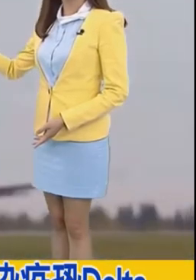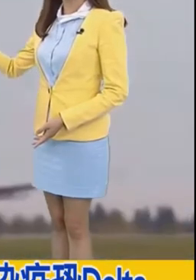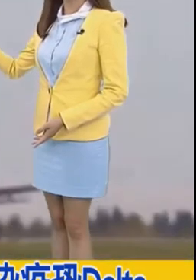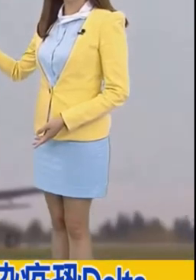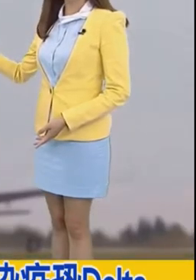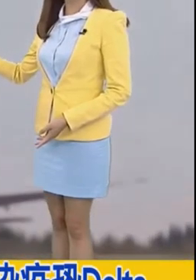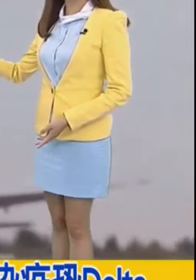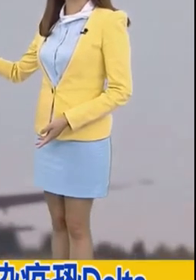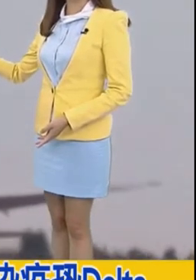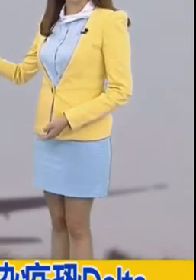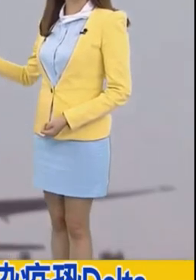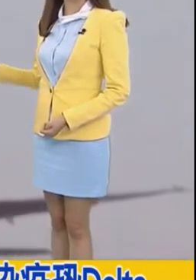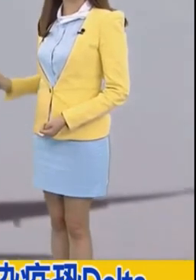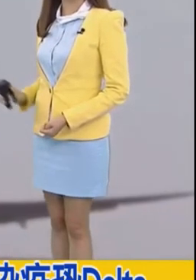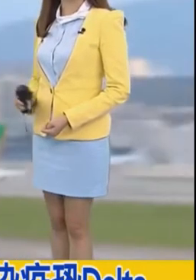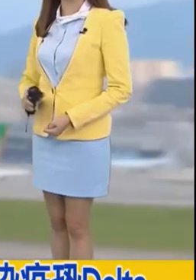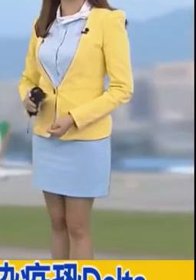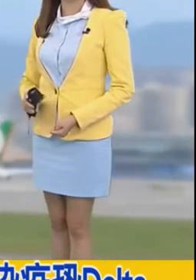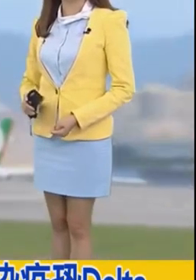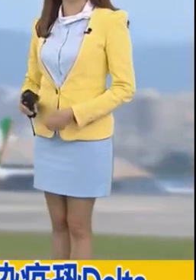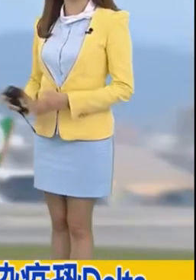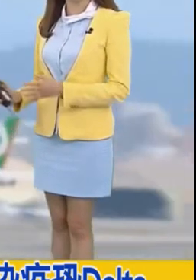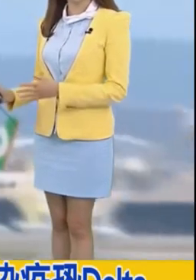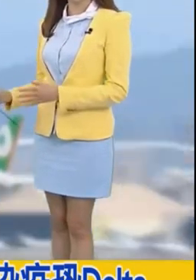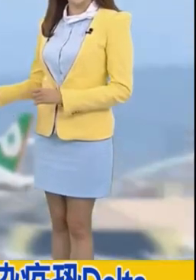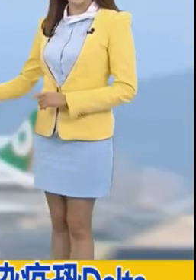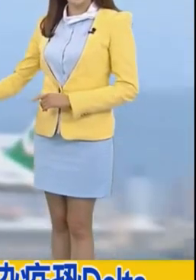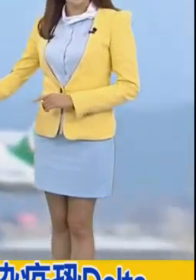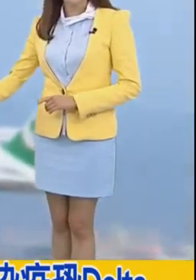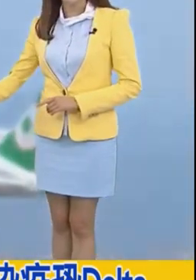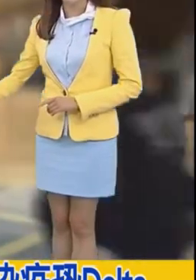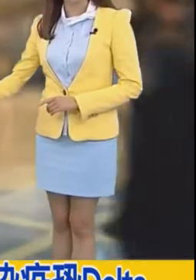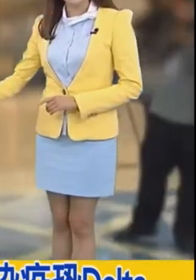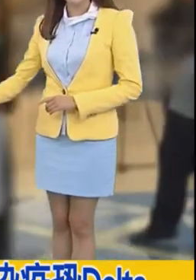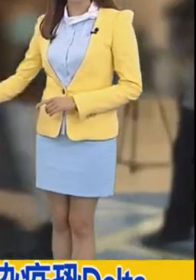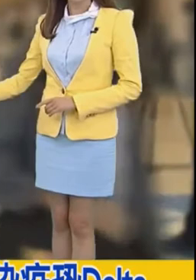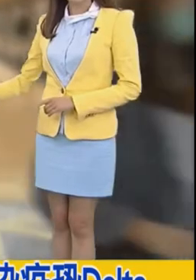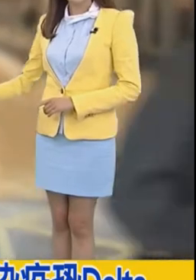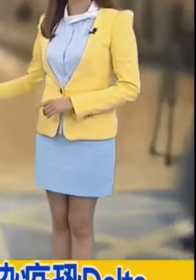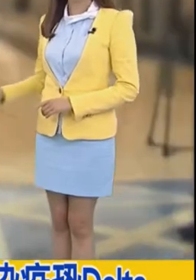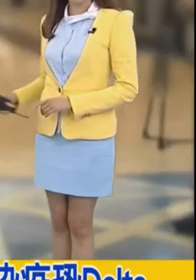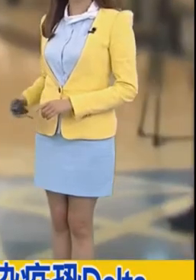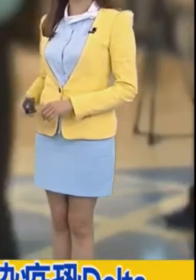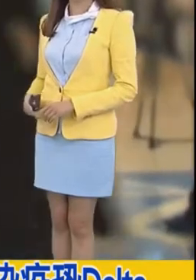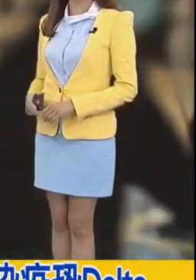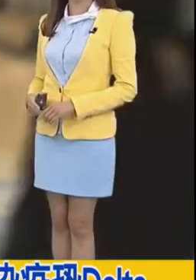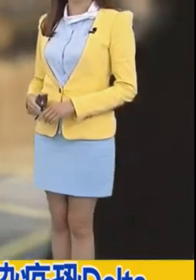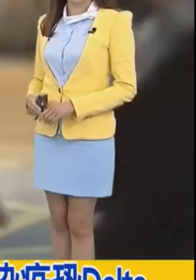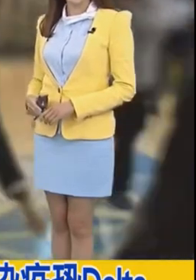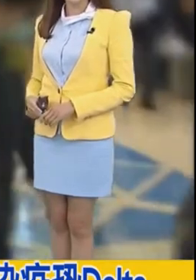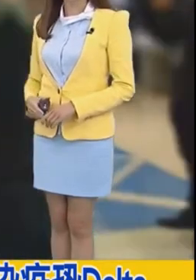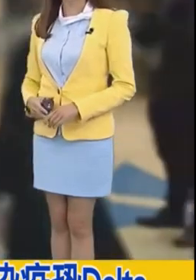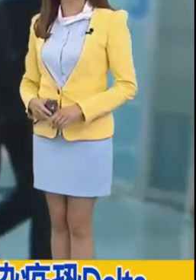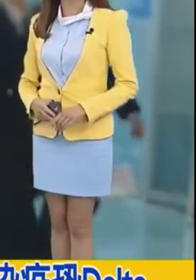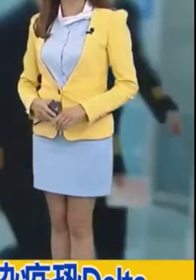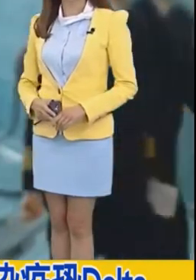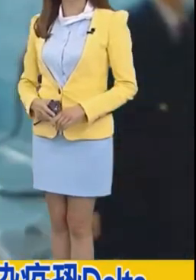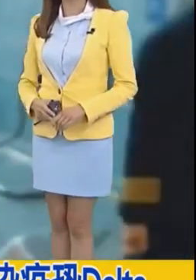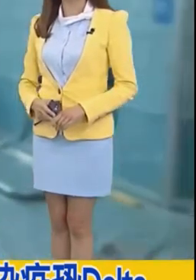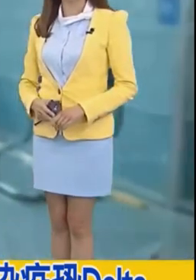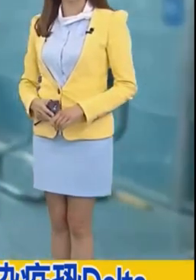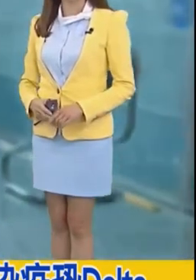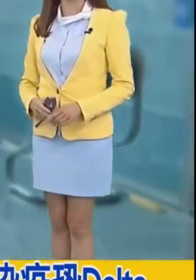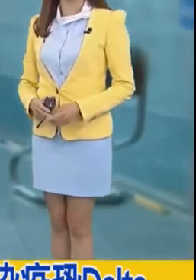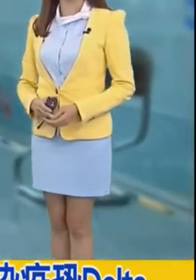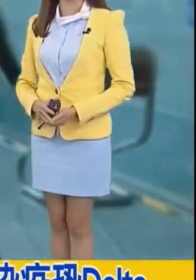疫苗，那么经过2次裁检 ，CT 值分别是29还有28，加上抗体检验的结果，疑似是最